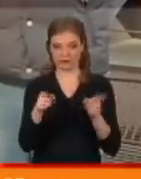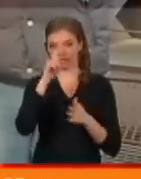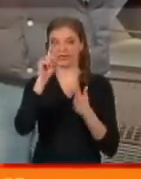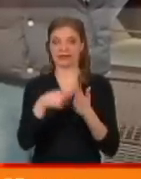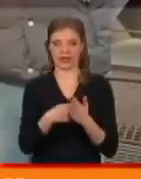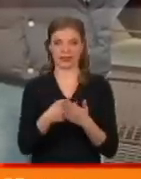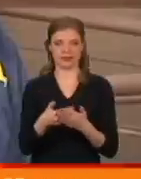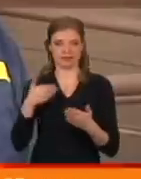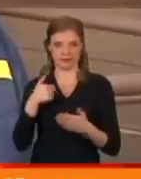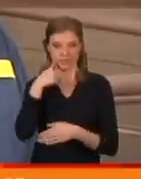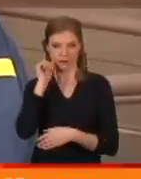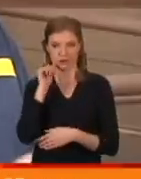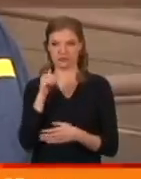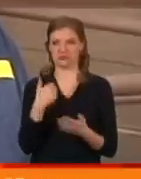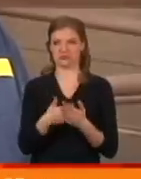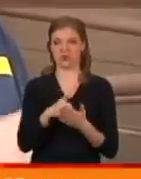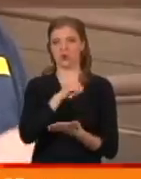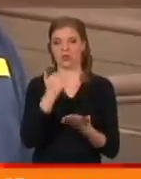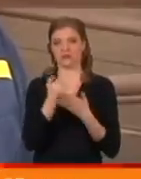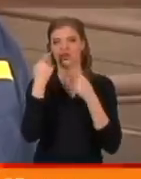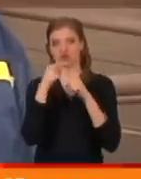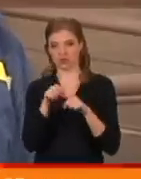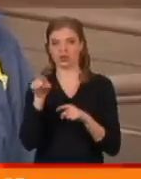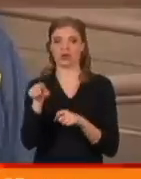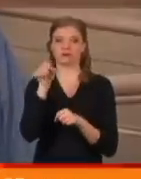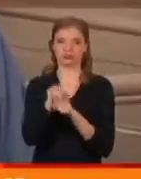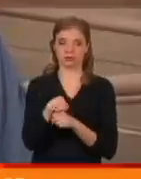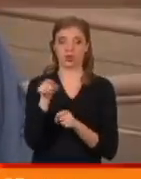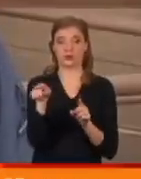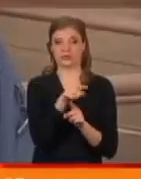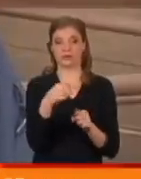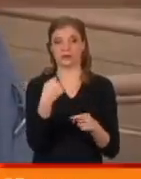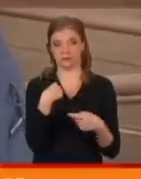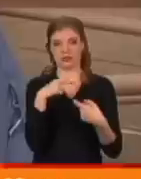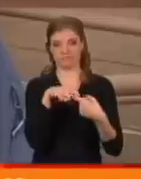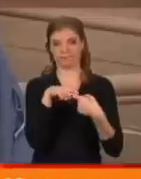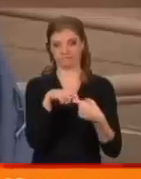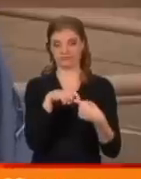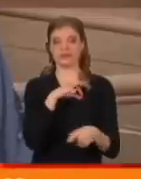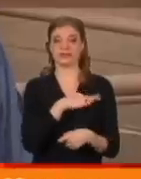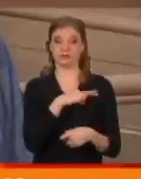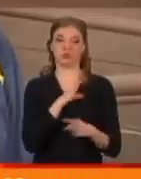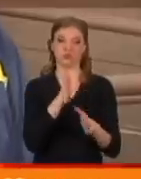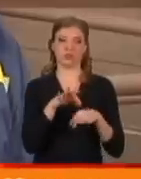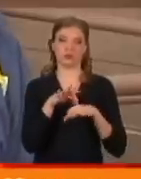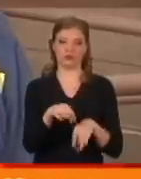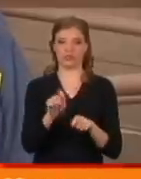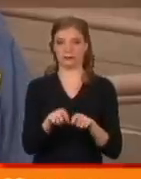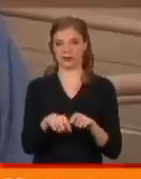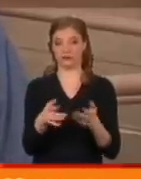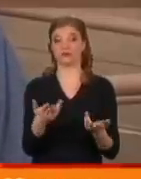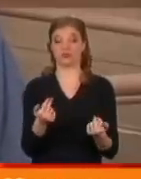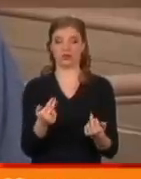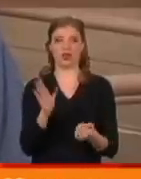дізналися напередодні. Безпосередньо головний інженер, він уповноважена особа, от з ним ми безпосередньо інспекторський склад буде проводити перевірку.